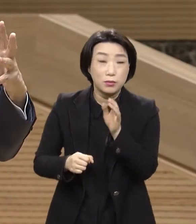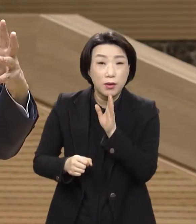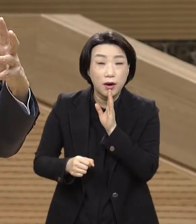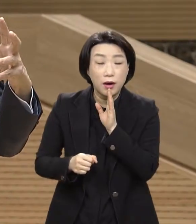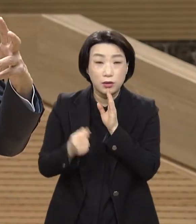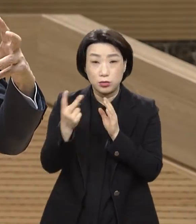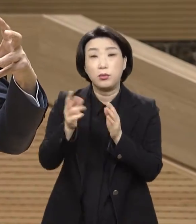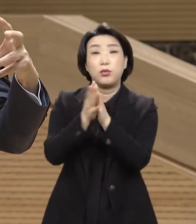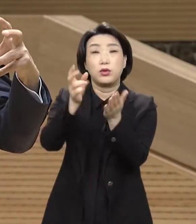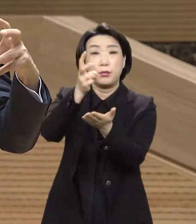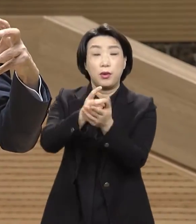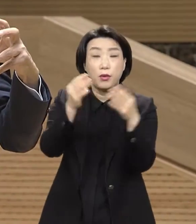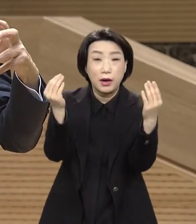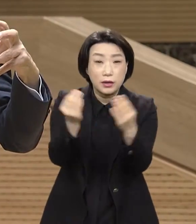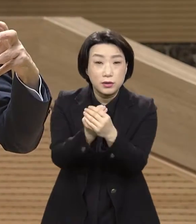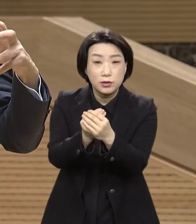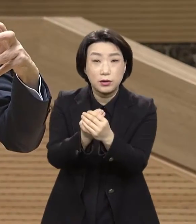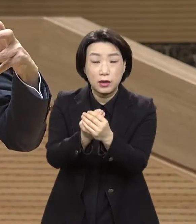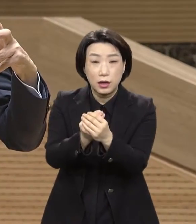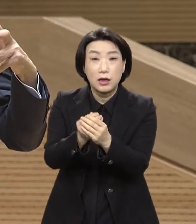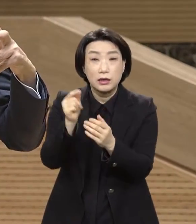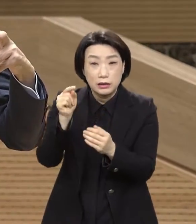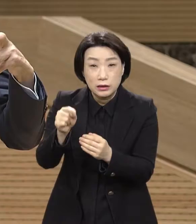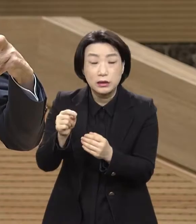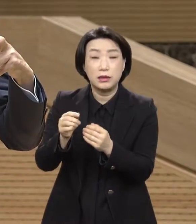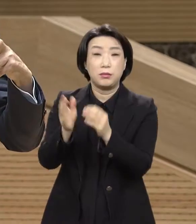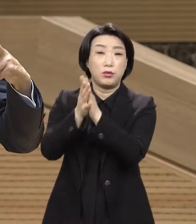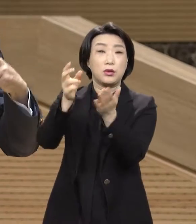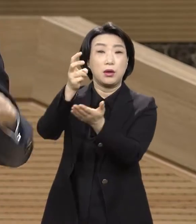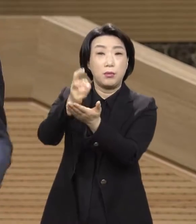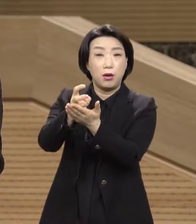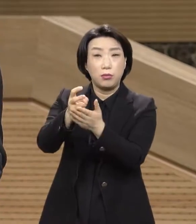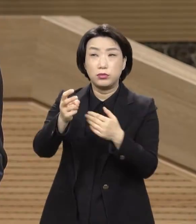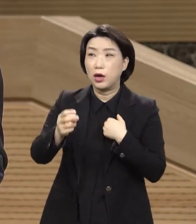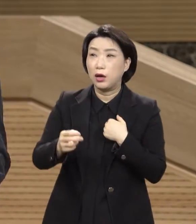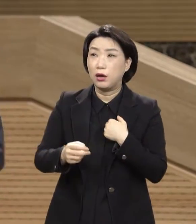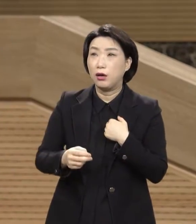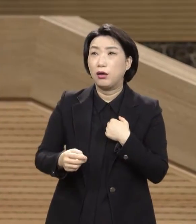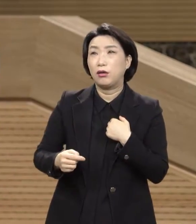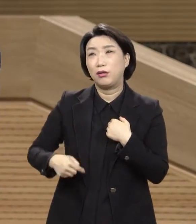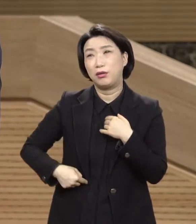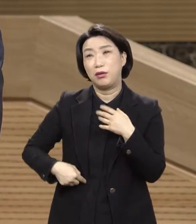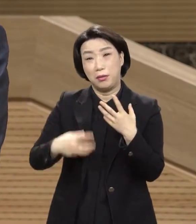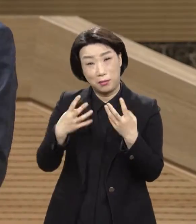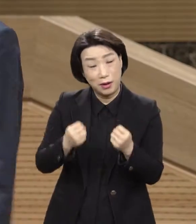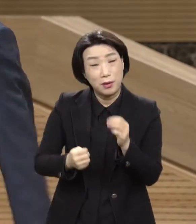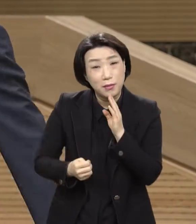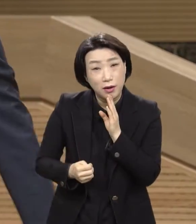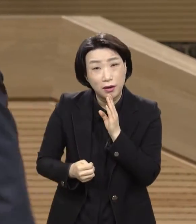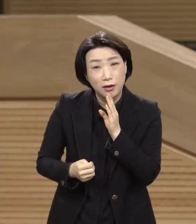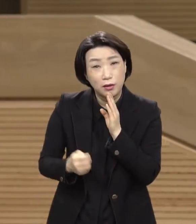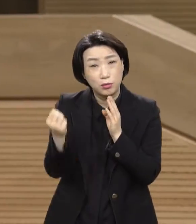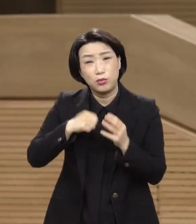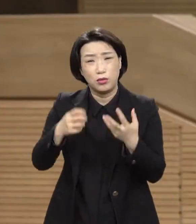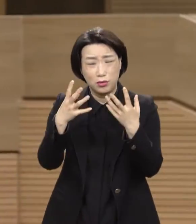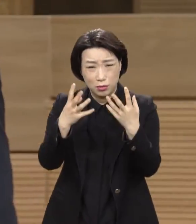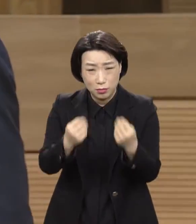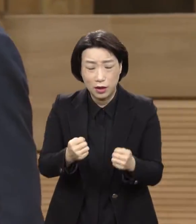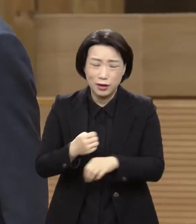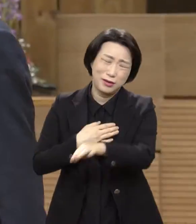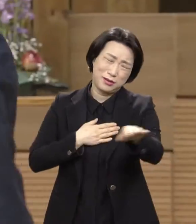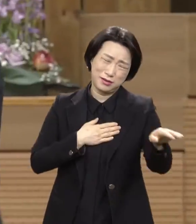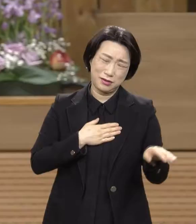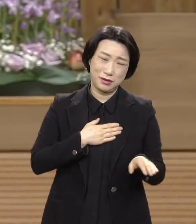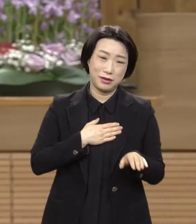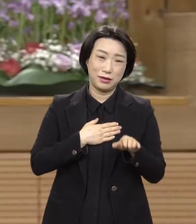율법을 완전케 하신 그 율법에 딱 걸려서 우리는 다